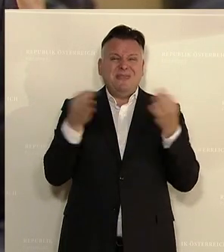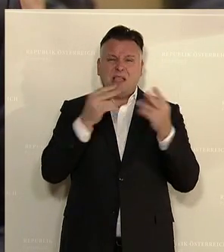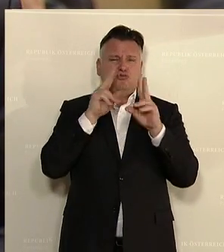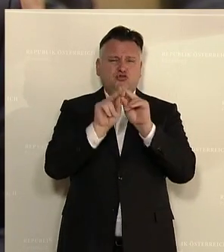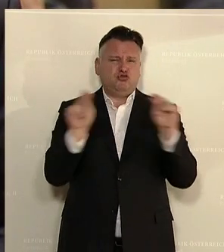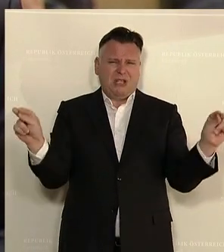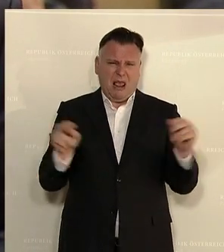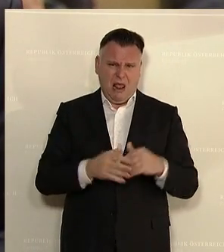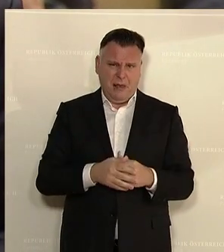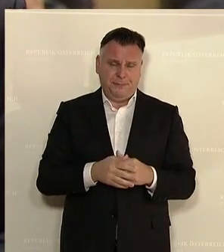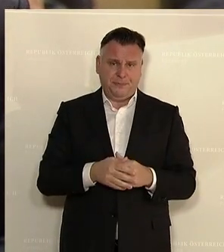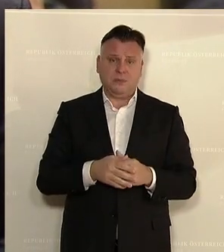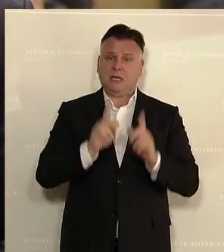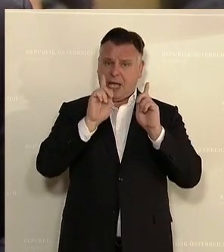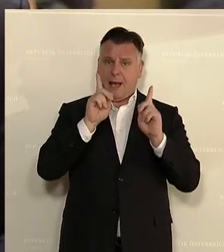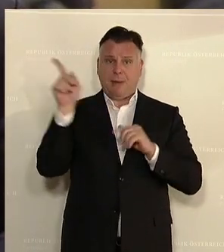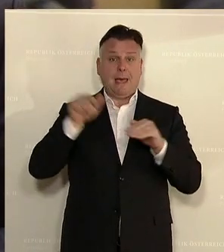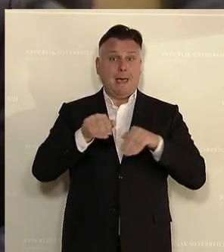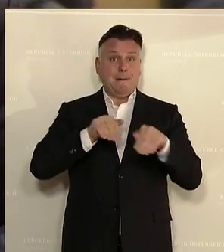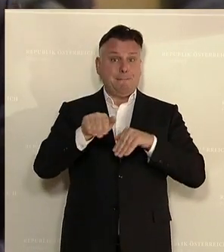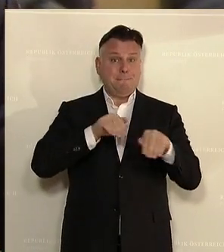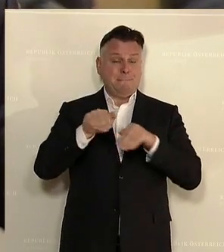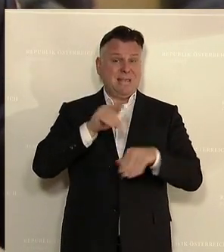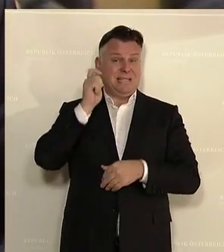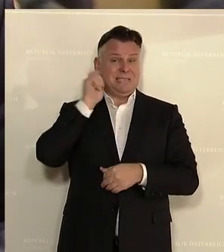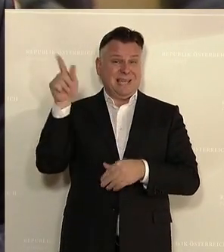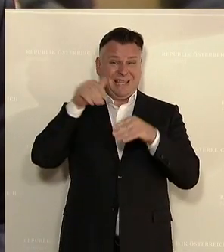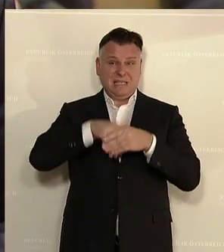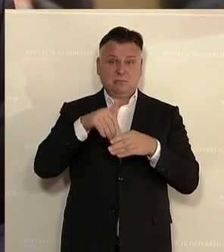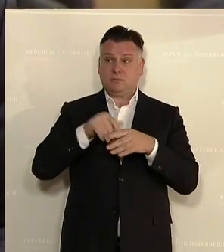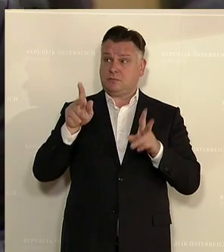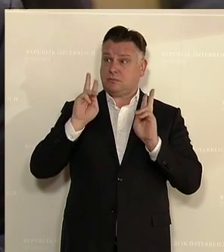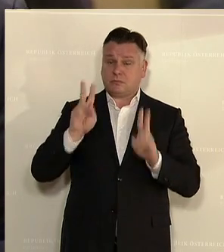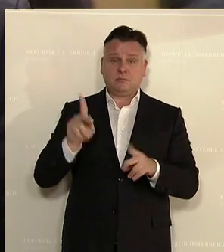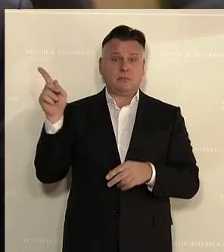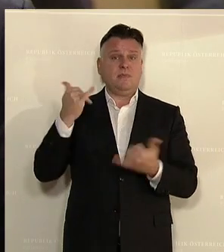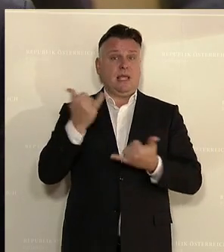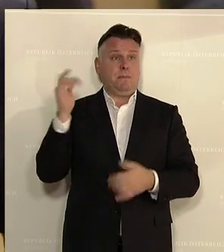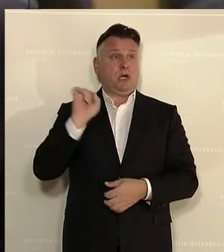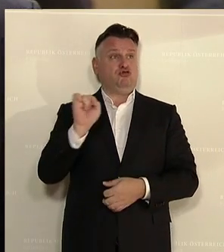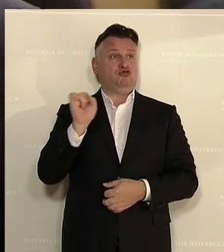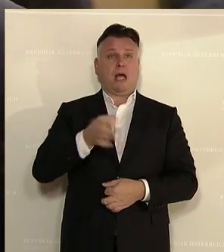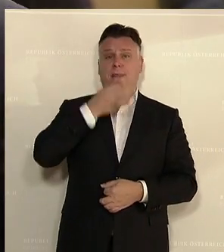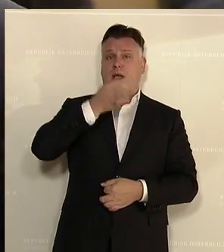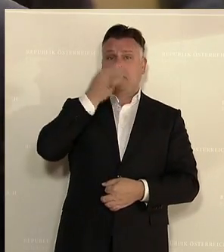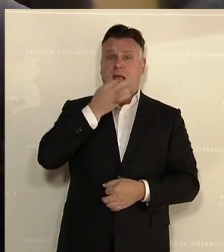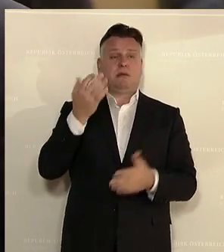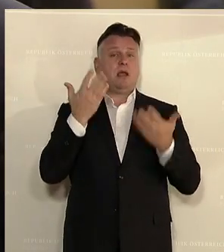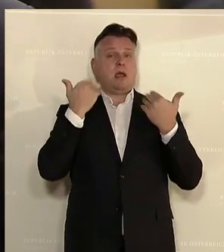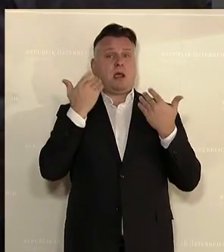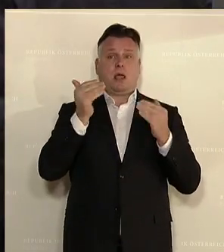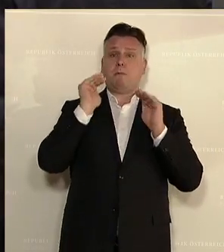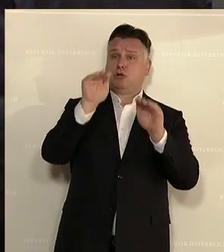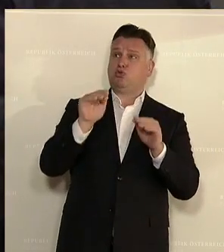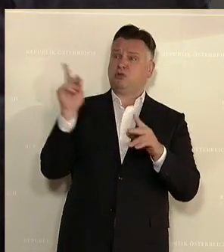Und eines verstehe ich noch nicht, wenn die Ministerin jeden Tag irgendwie davon spricht, dass das Klimaschutzgesetz für